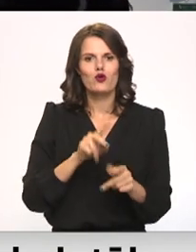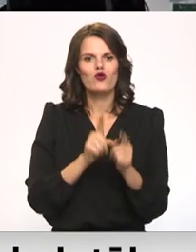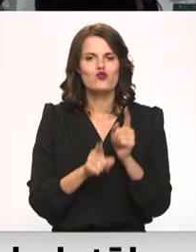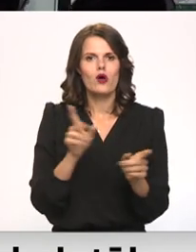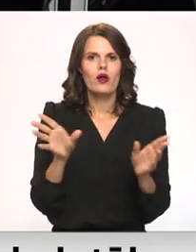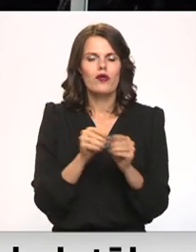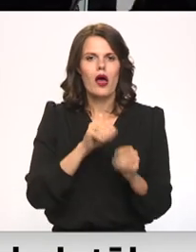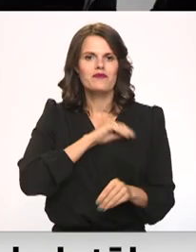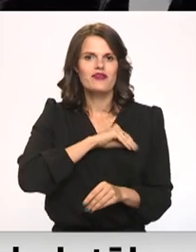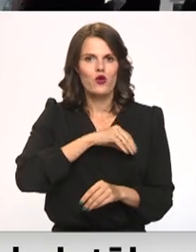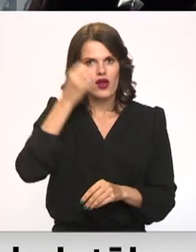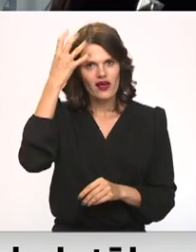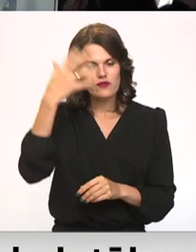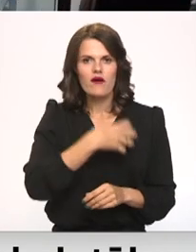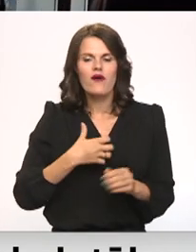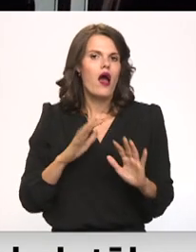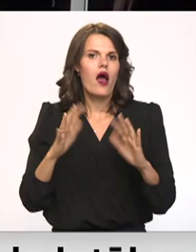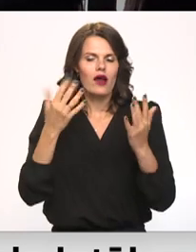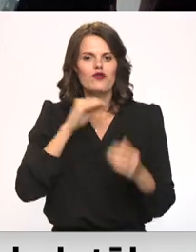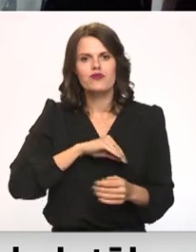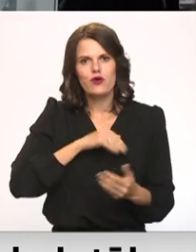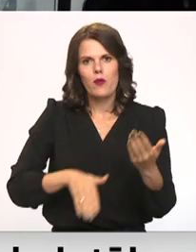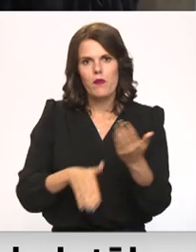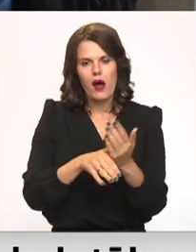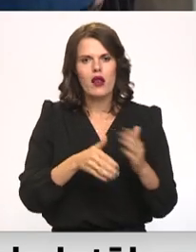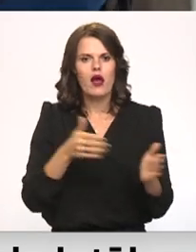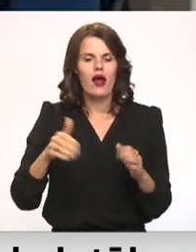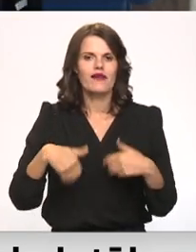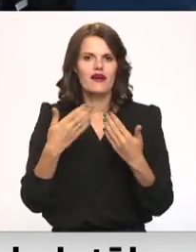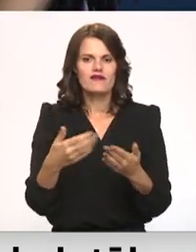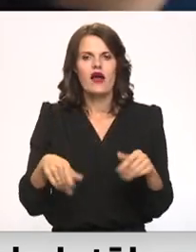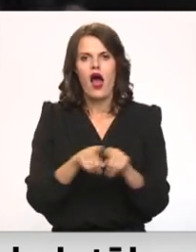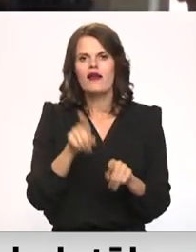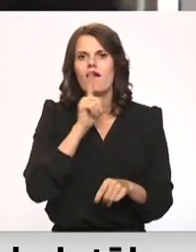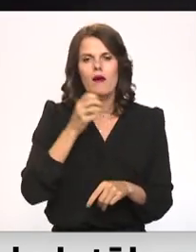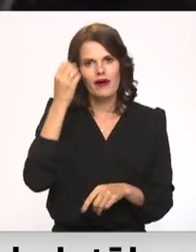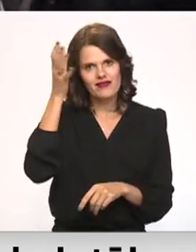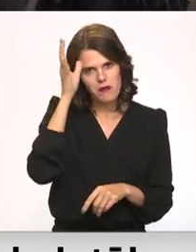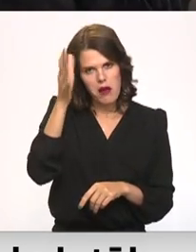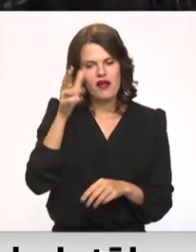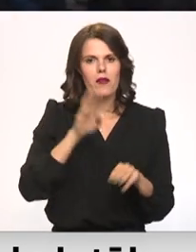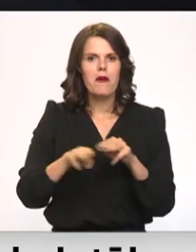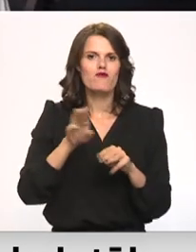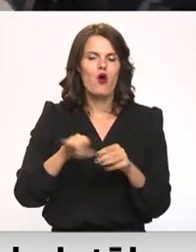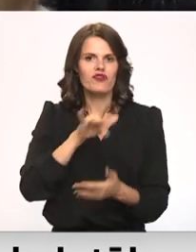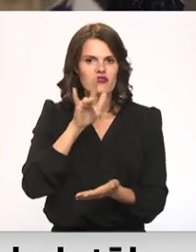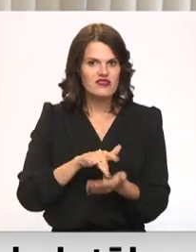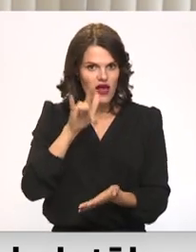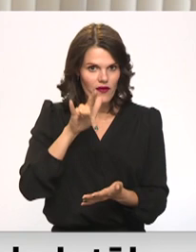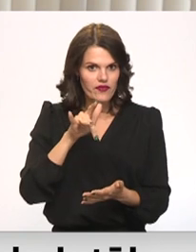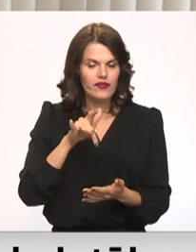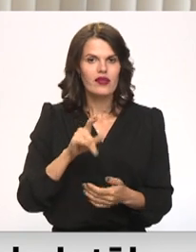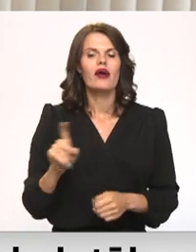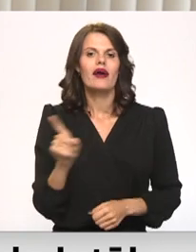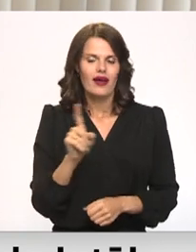psihologa izglītību. Vajadzības gadījumā psiholoģisku palīdzību gatavs sniegt ir arī Liepājas izglītības pārvaldes metodiskais centrs.